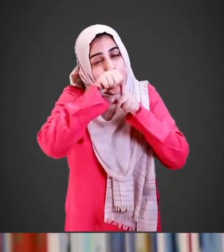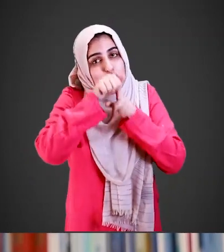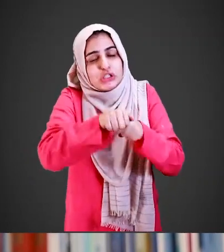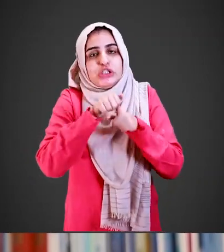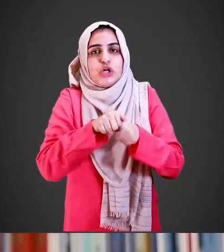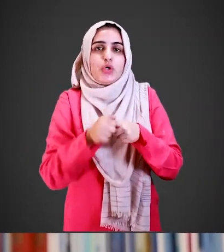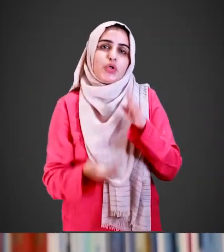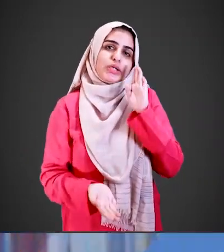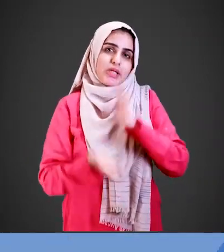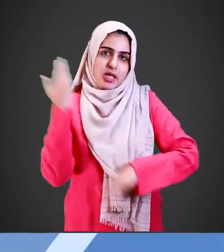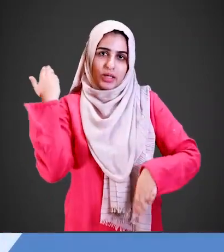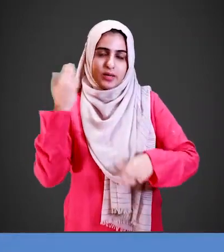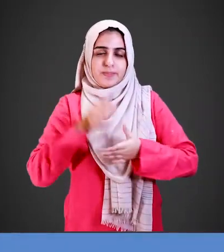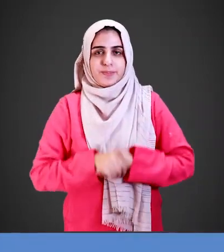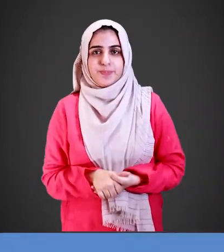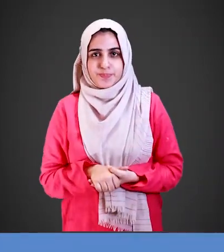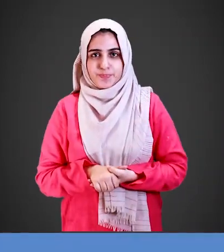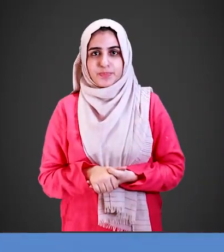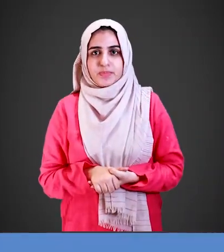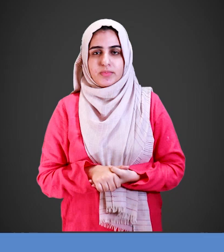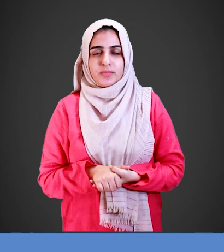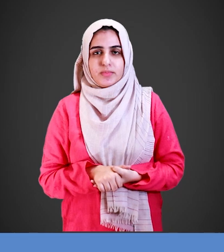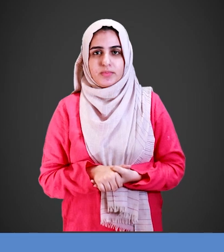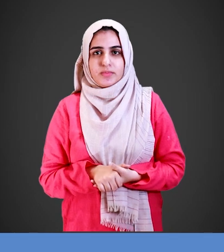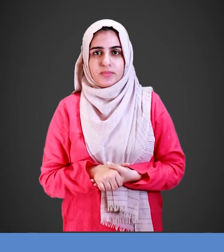मेन इंग्रेडिएंट्स में शामिल हैं।